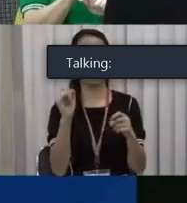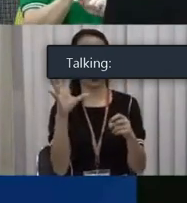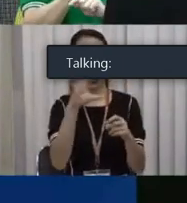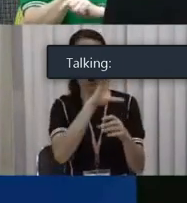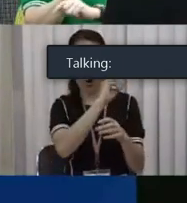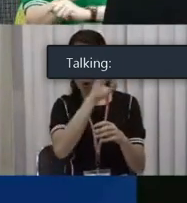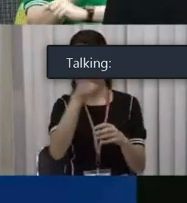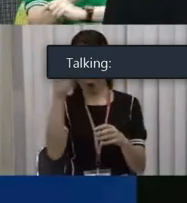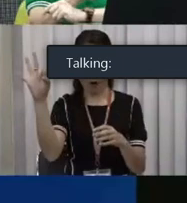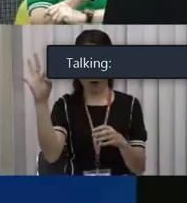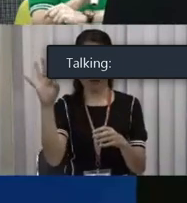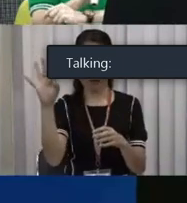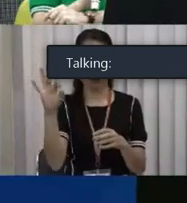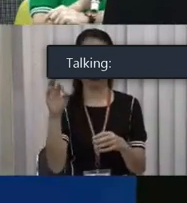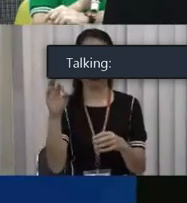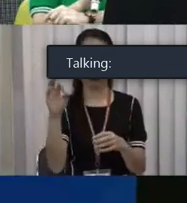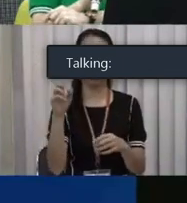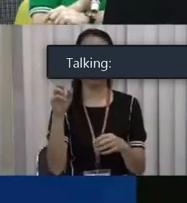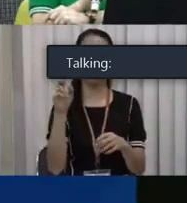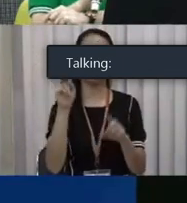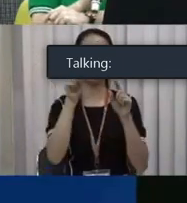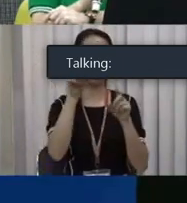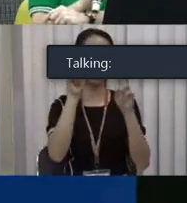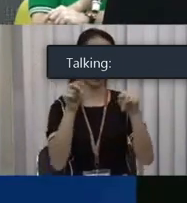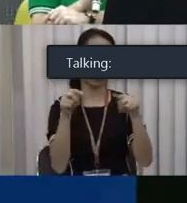tubag ani. Then